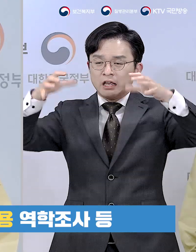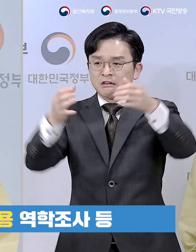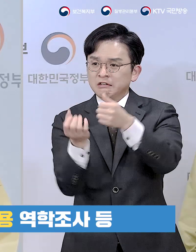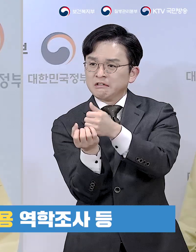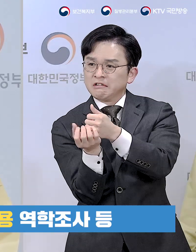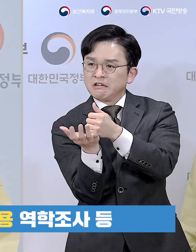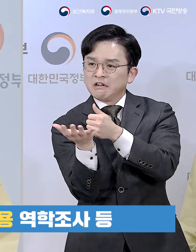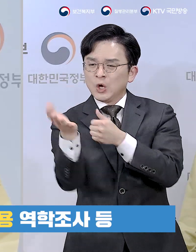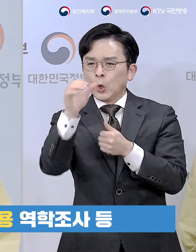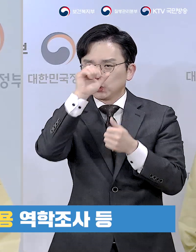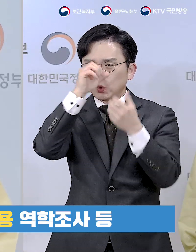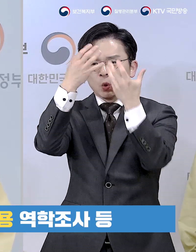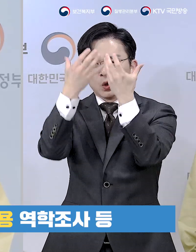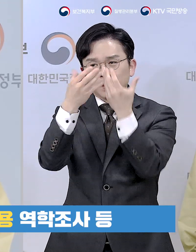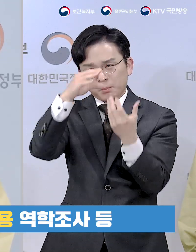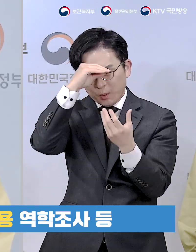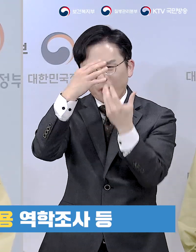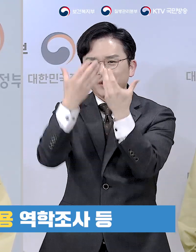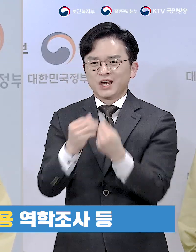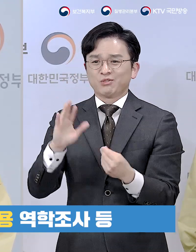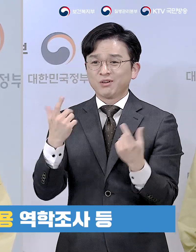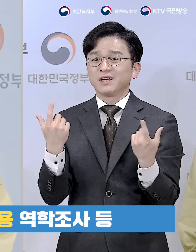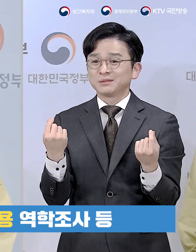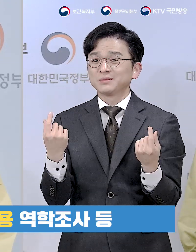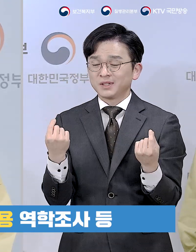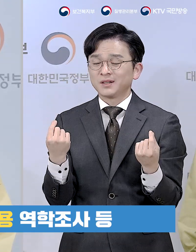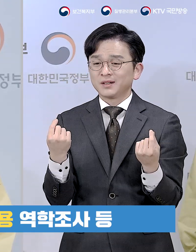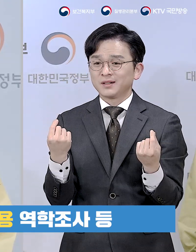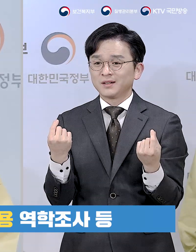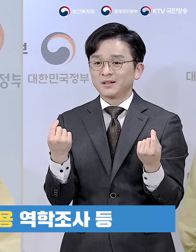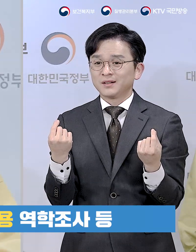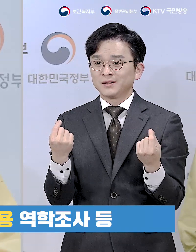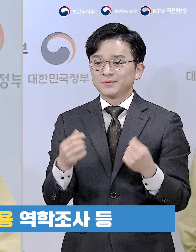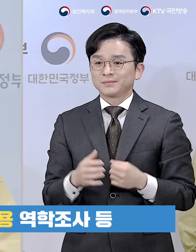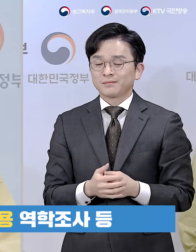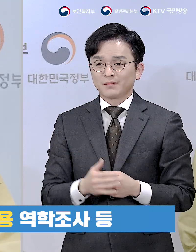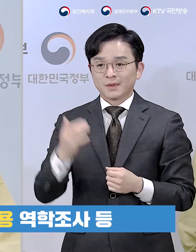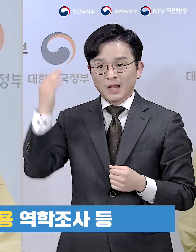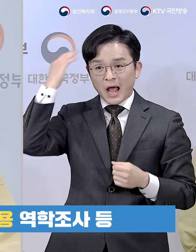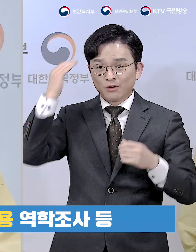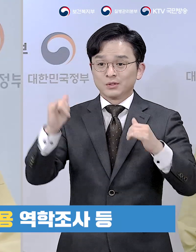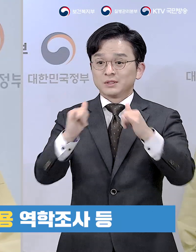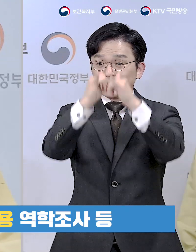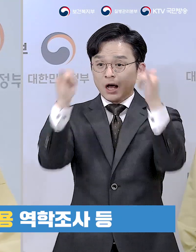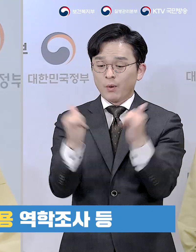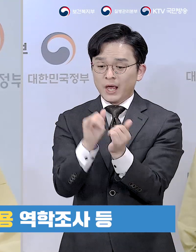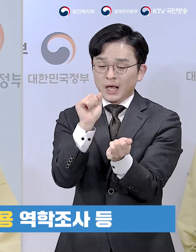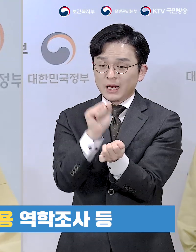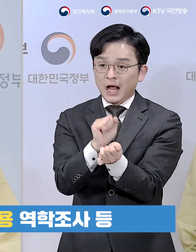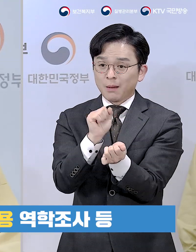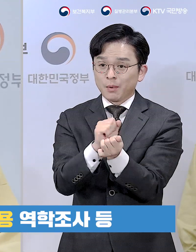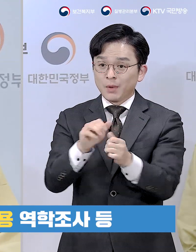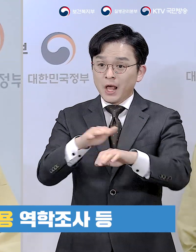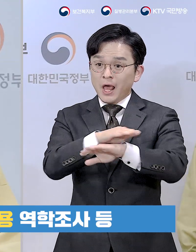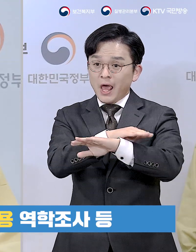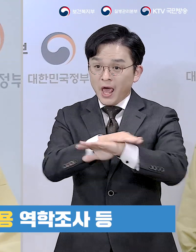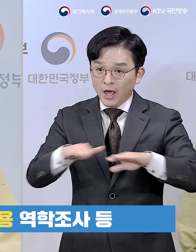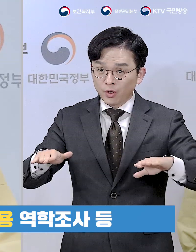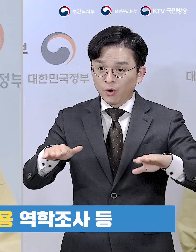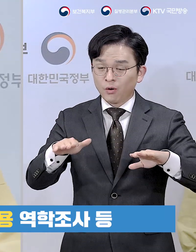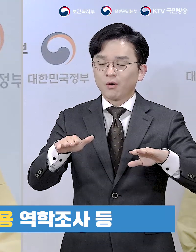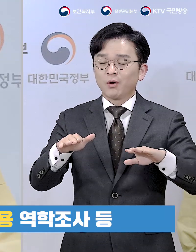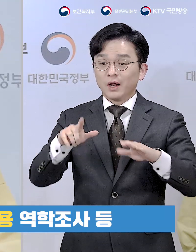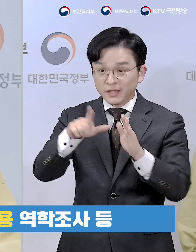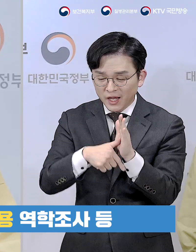역학 조사 등은 세계적인 모범 사례가 될 것이라 생각합니다. 이러한 노력은 개방주의인 사회를